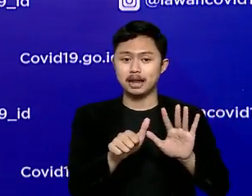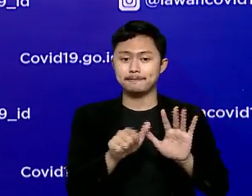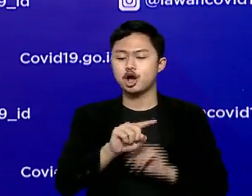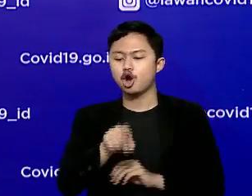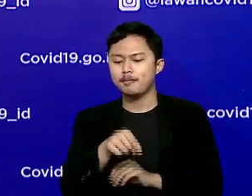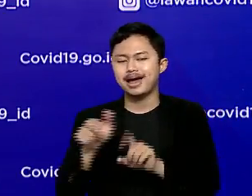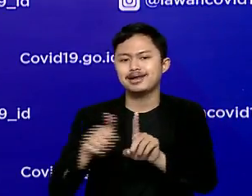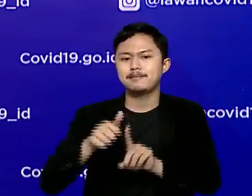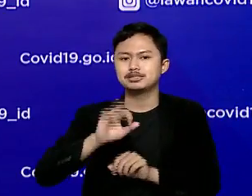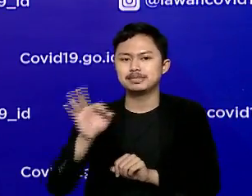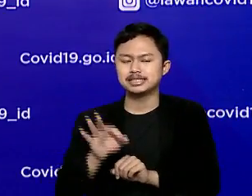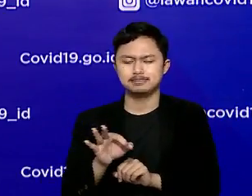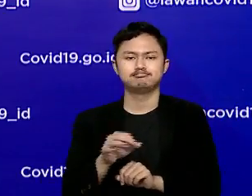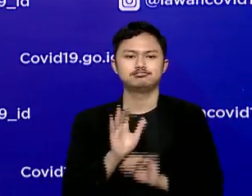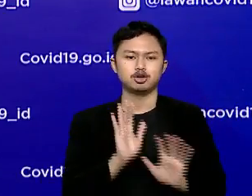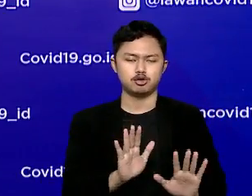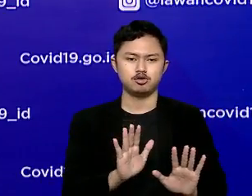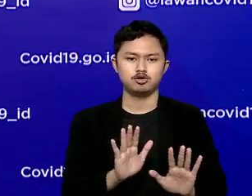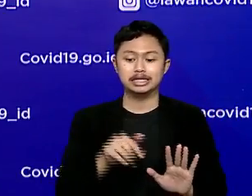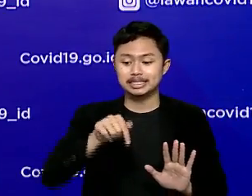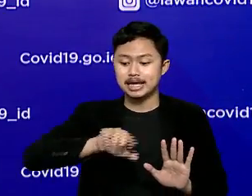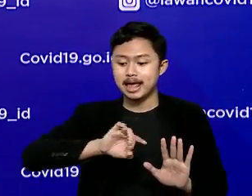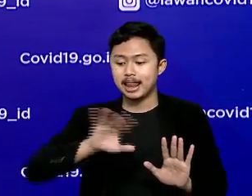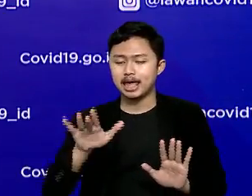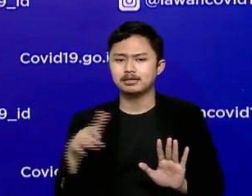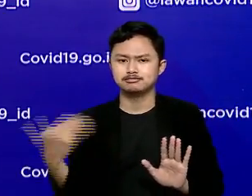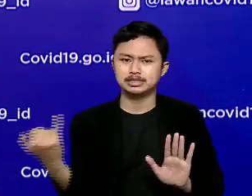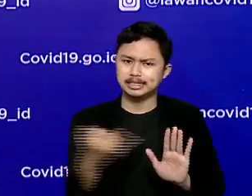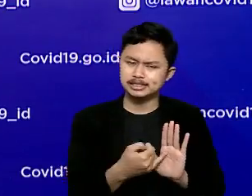86,16%. Saat ini tersedia sekitar